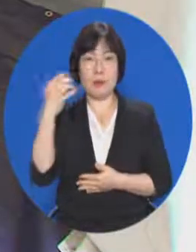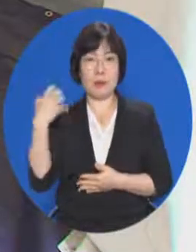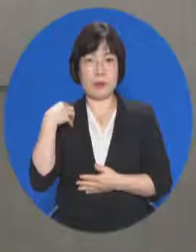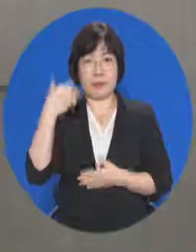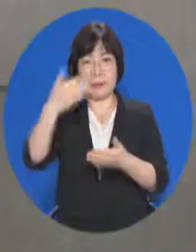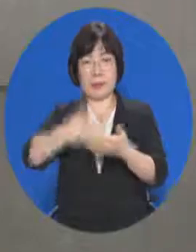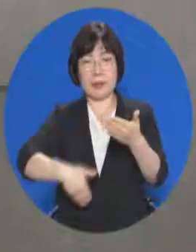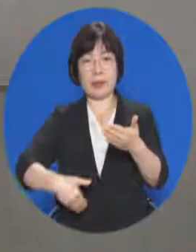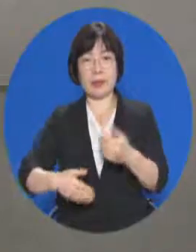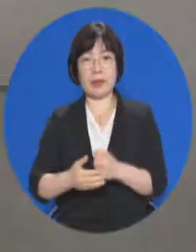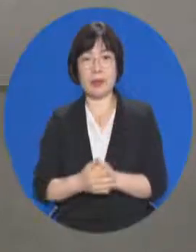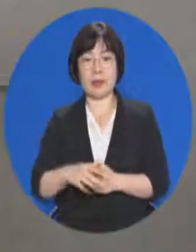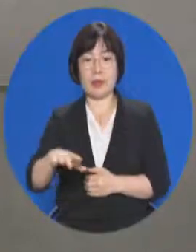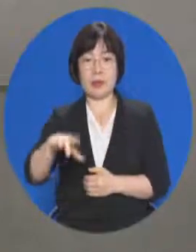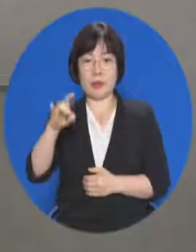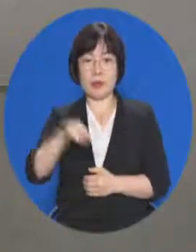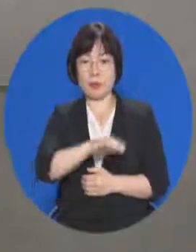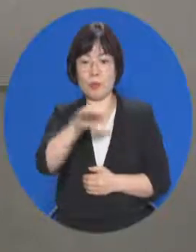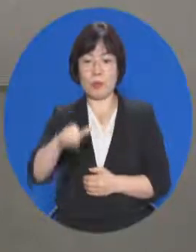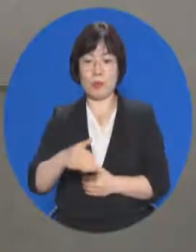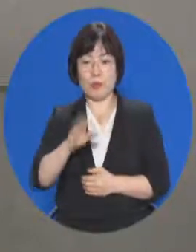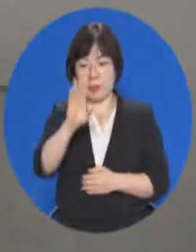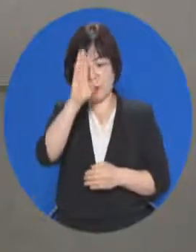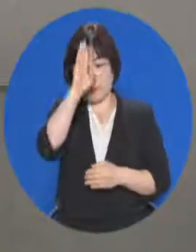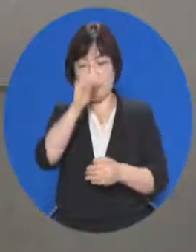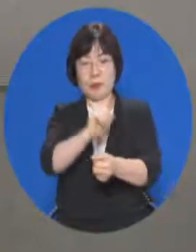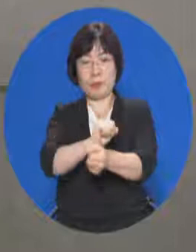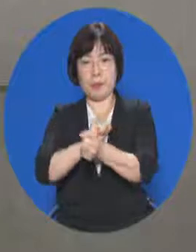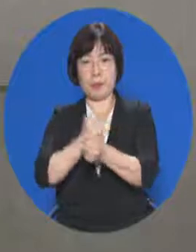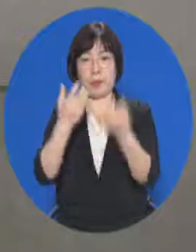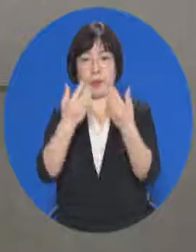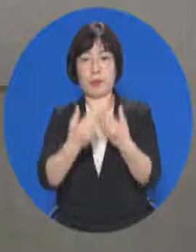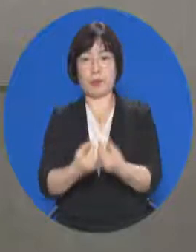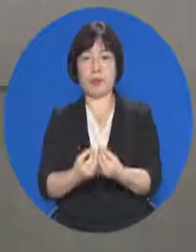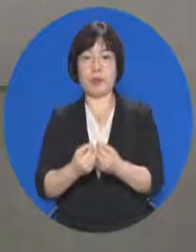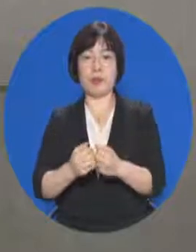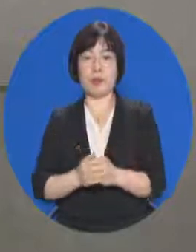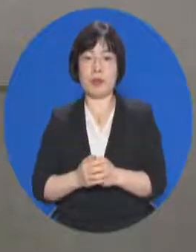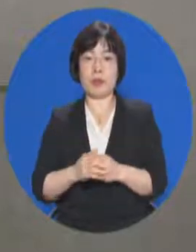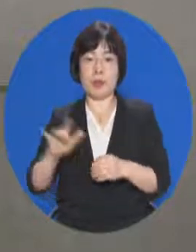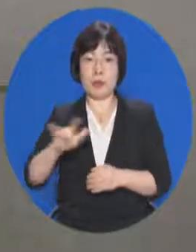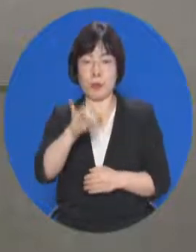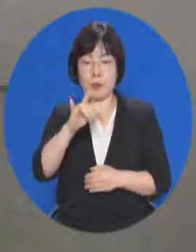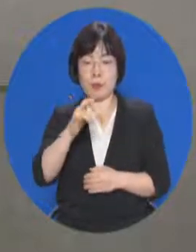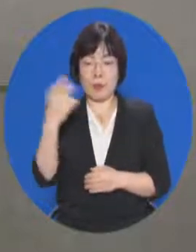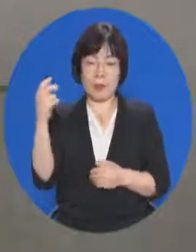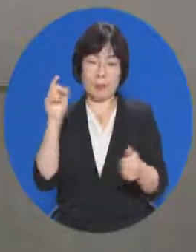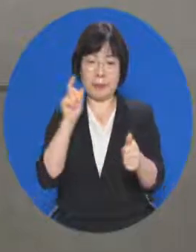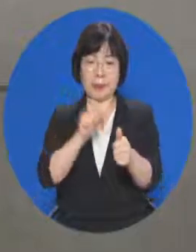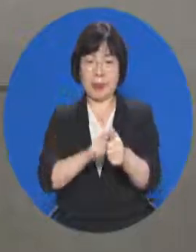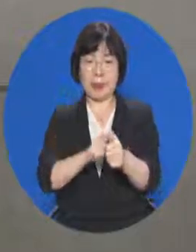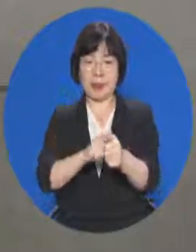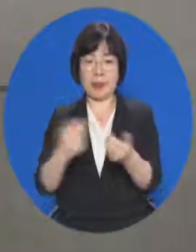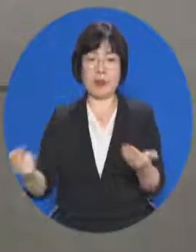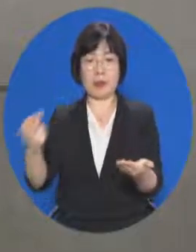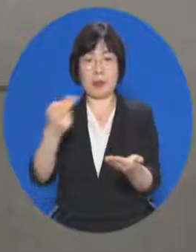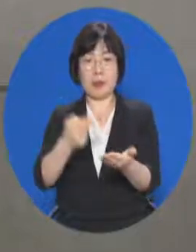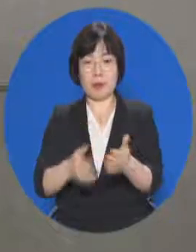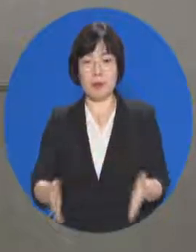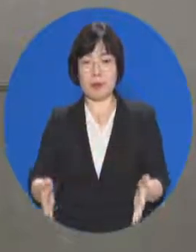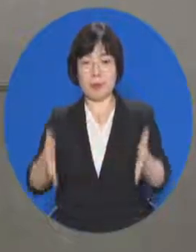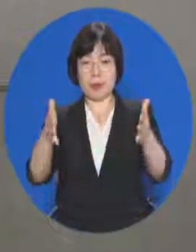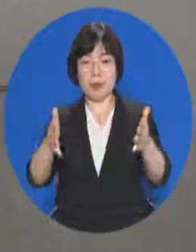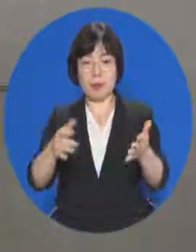밝혔습니다. 당초에 저희가 감염병 전담병원인 경우에는 그 코로나 확진자가 입원한